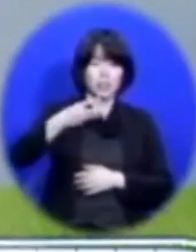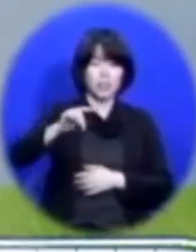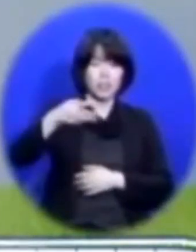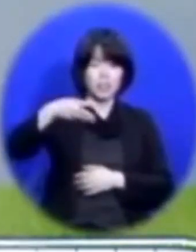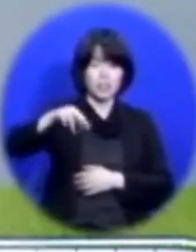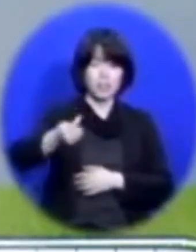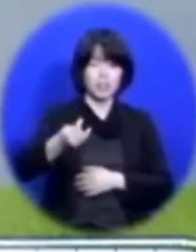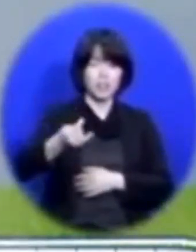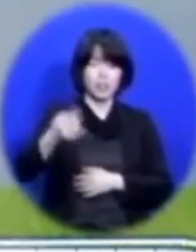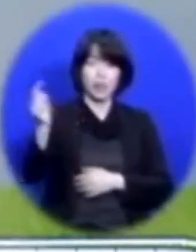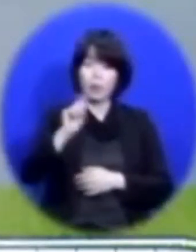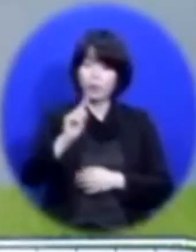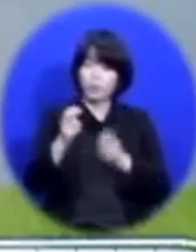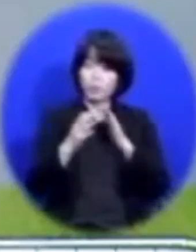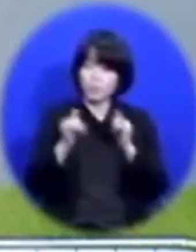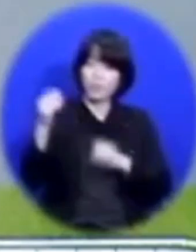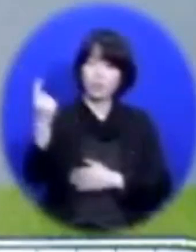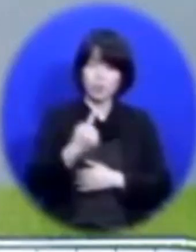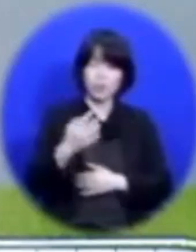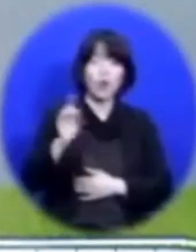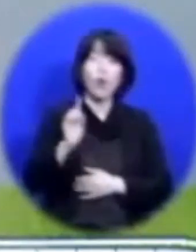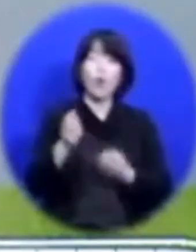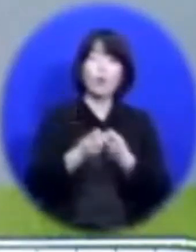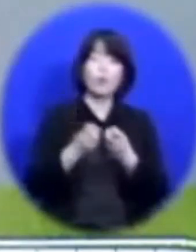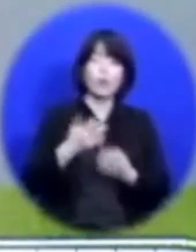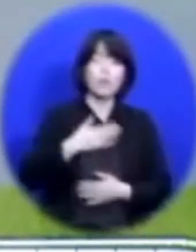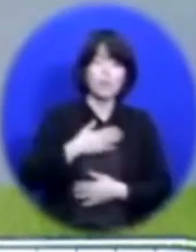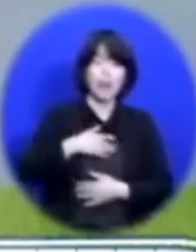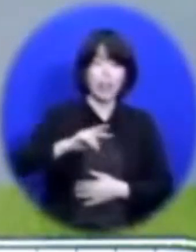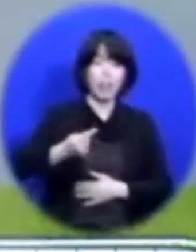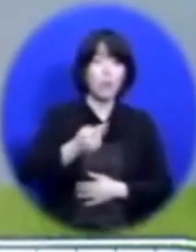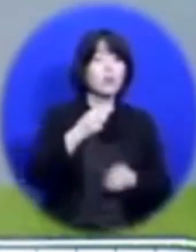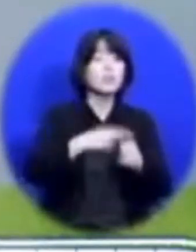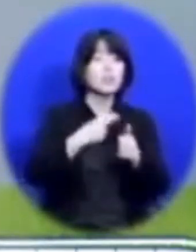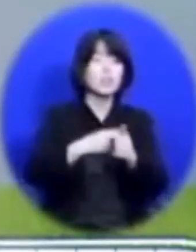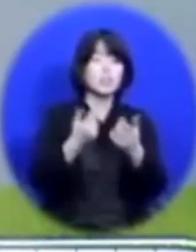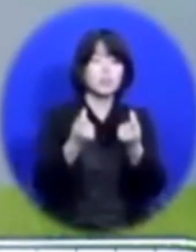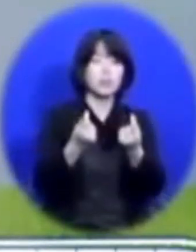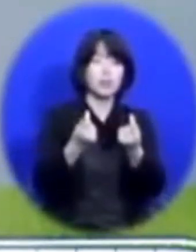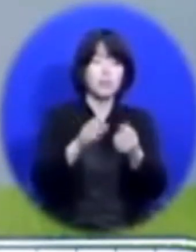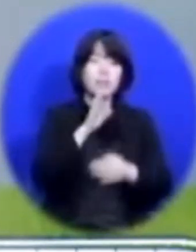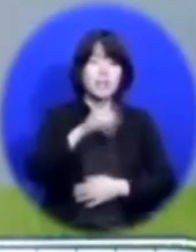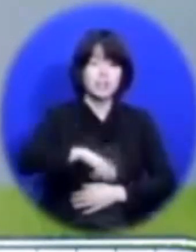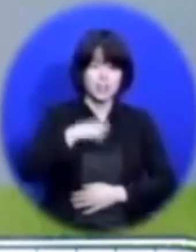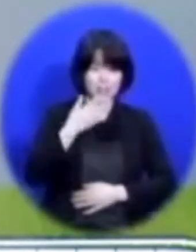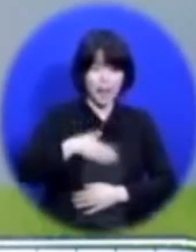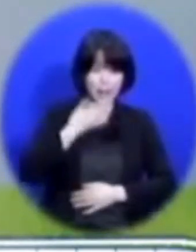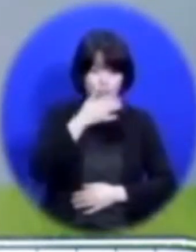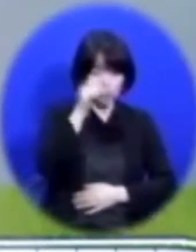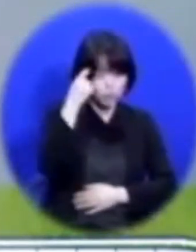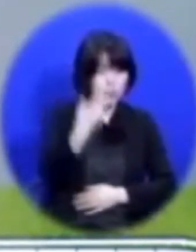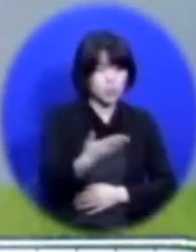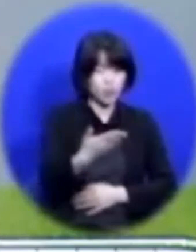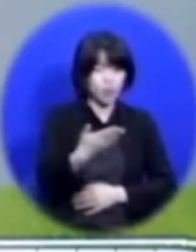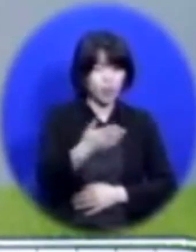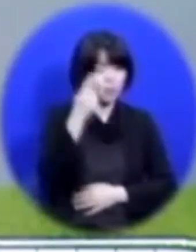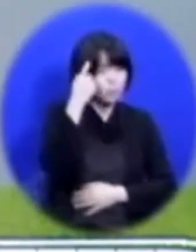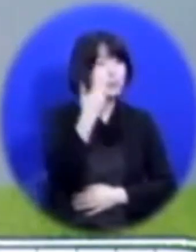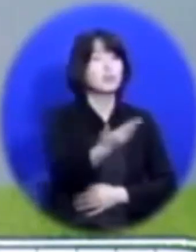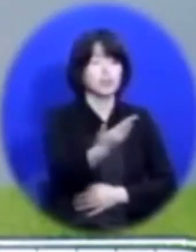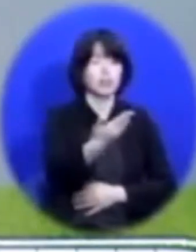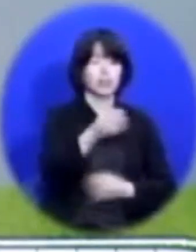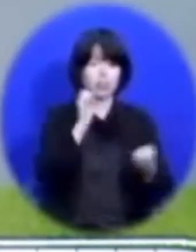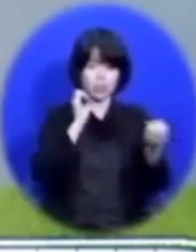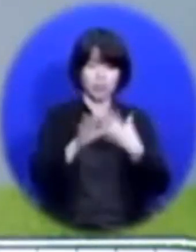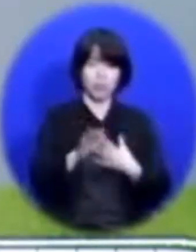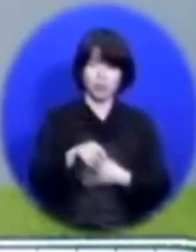소크라테스를찾아온한사람에대한이야기가있습니다."어떻게하면 당신처럼진리를알수있습니까